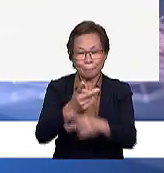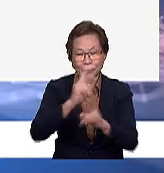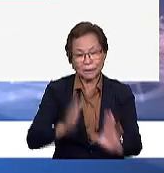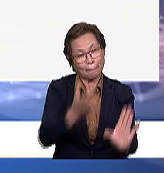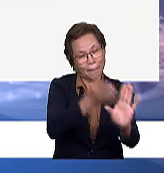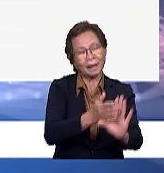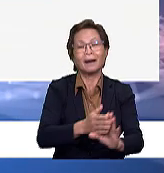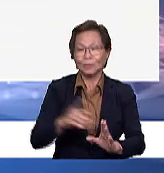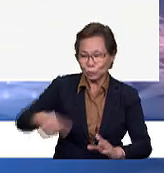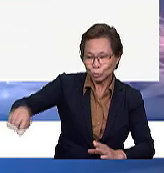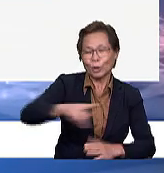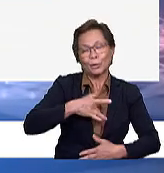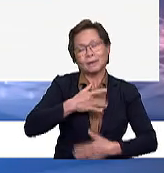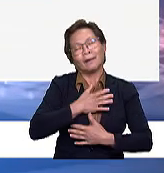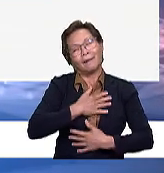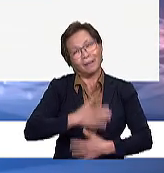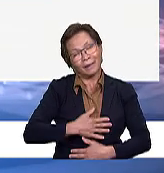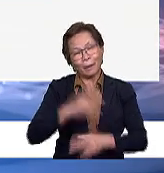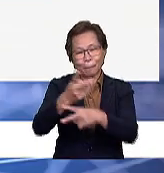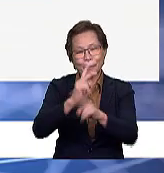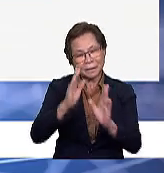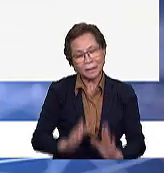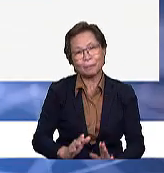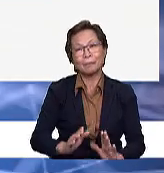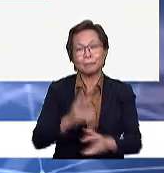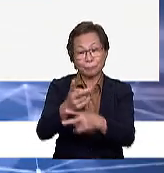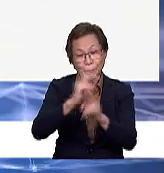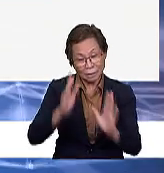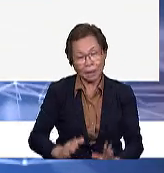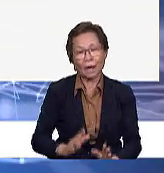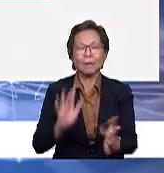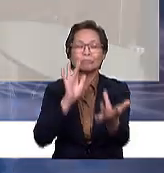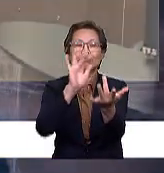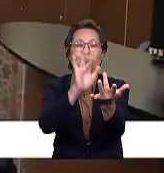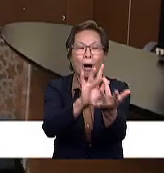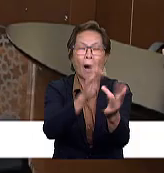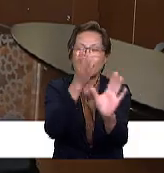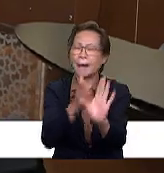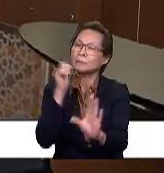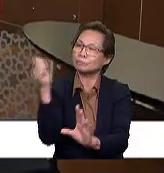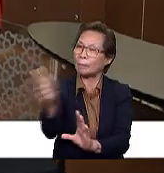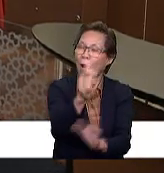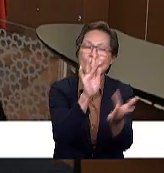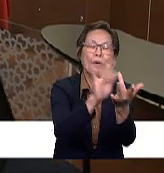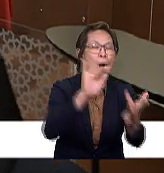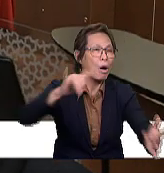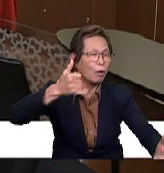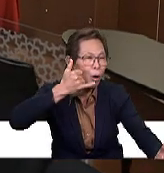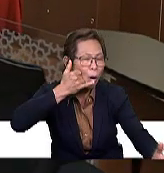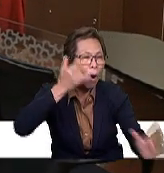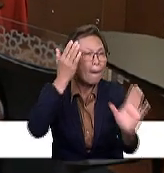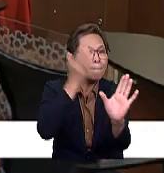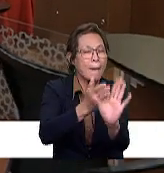perbankan para peminjam hanya perlu menghubungi bank masing-masing untuk dapat